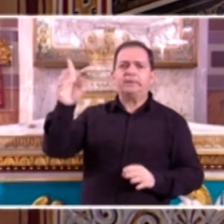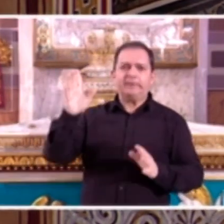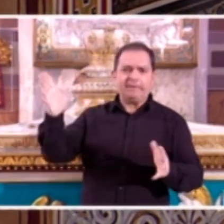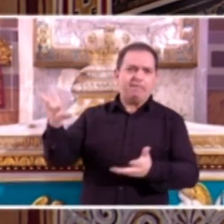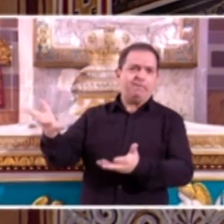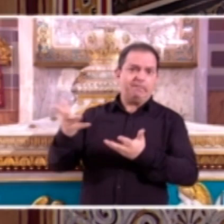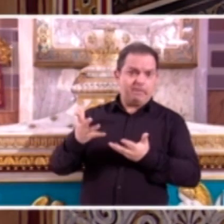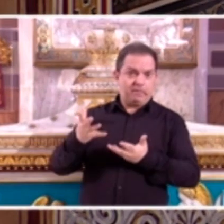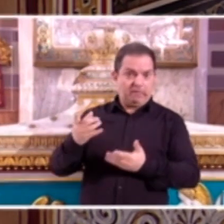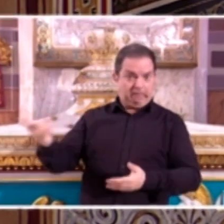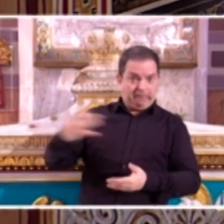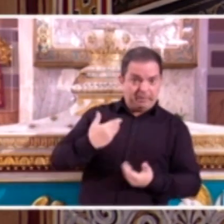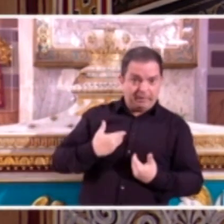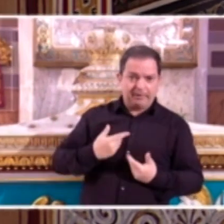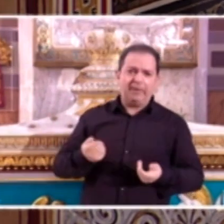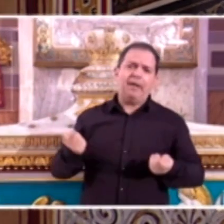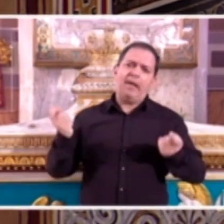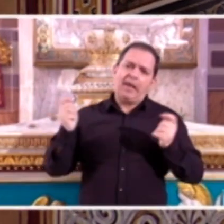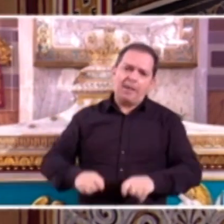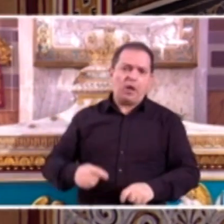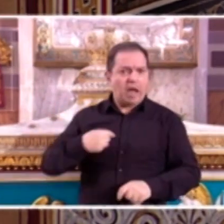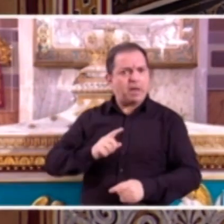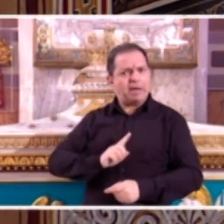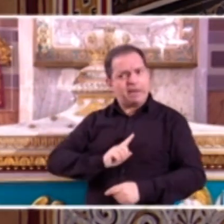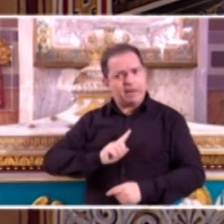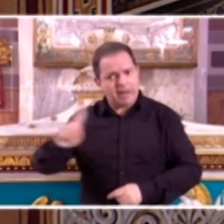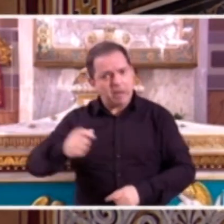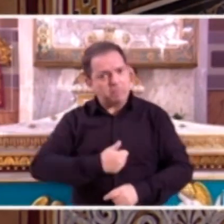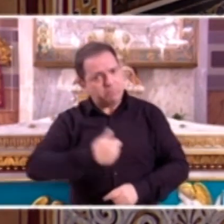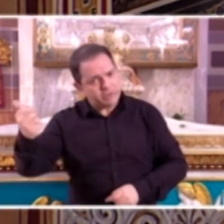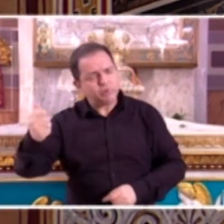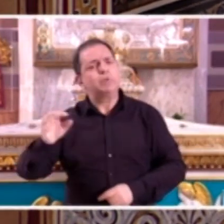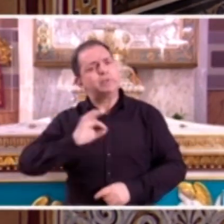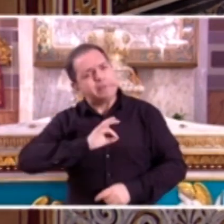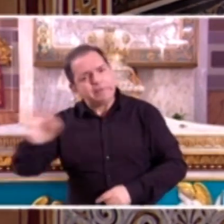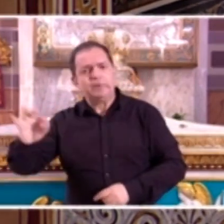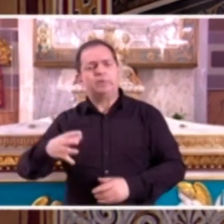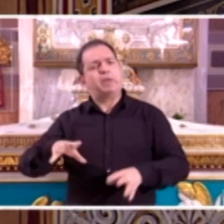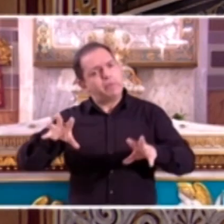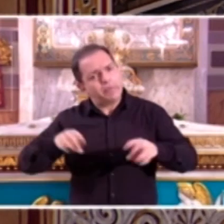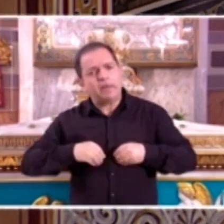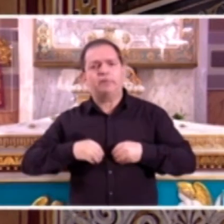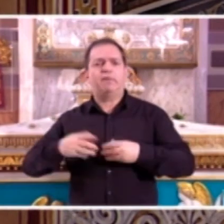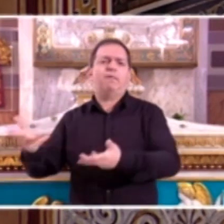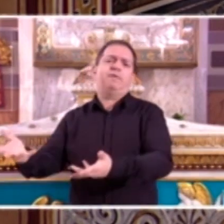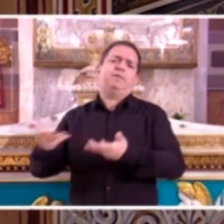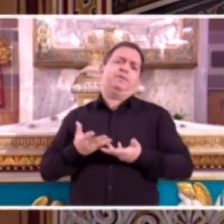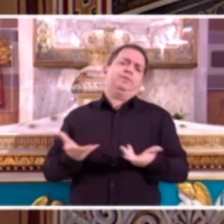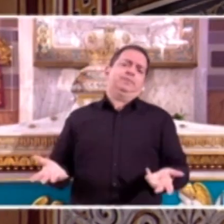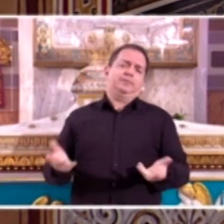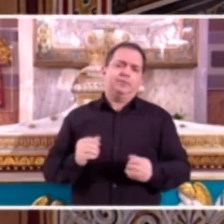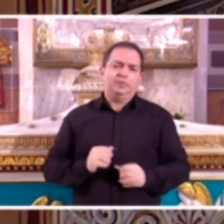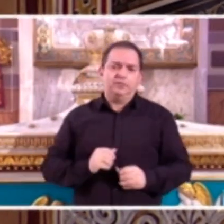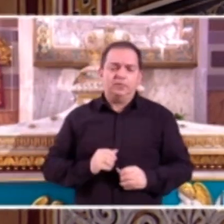τον απορρίψει εάν καταφύγει κοντά του, γιατί τον αγαπά. Η